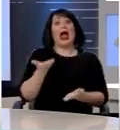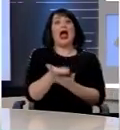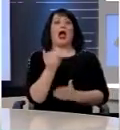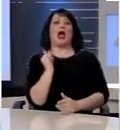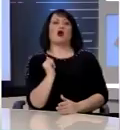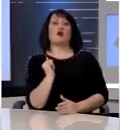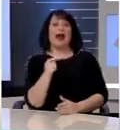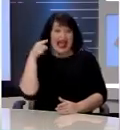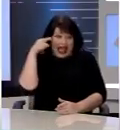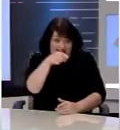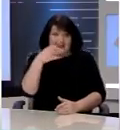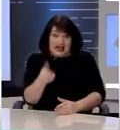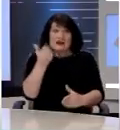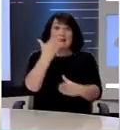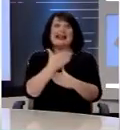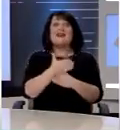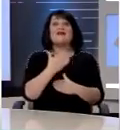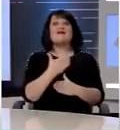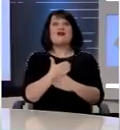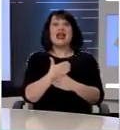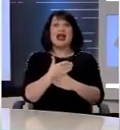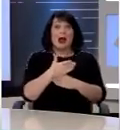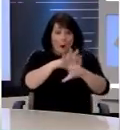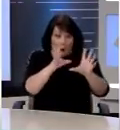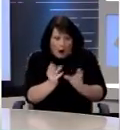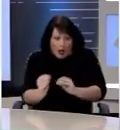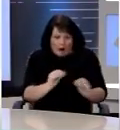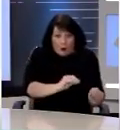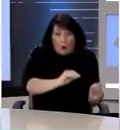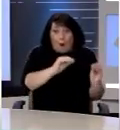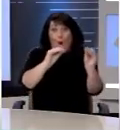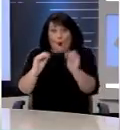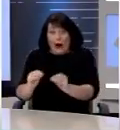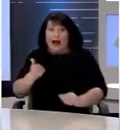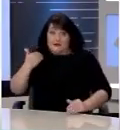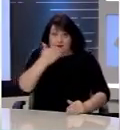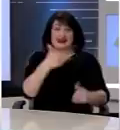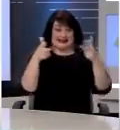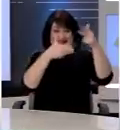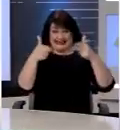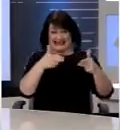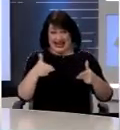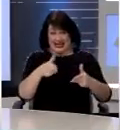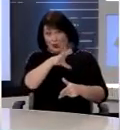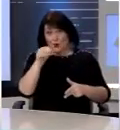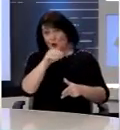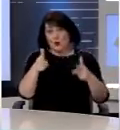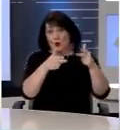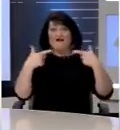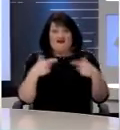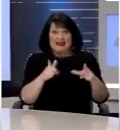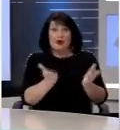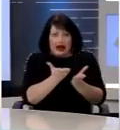ακόμα. Εσείς έχετε να κρύψετε. Μετακόμιση θα κάνετε. Έτσι και έρθει κανένα συνεργείο τηλεοπτικό να γυρίσετε κανένα